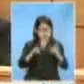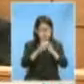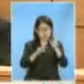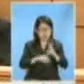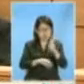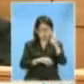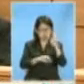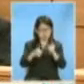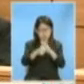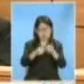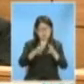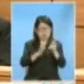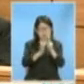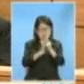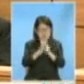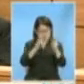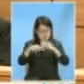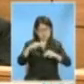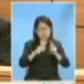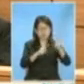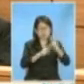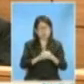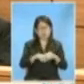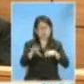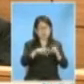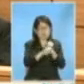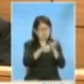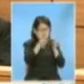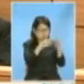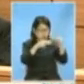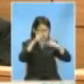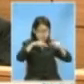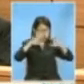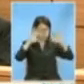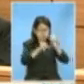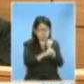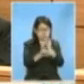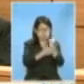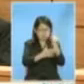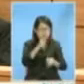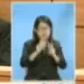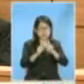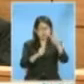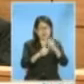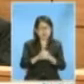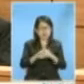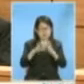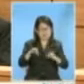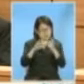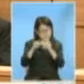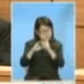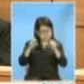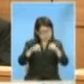มี1ด้านนิติบัญญัติ2ควบคุมการบริหารราชการแผ่นดิน3ให้ความเห็นชอบในเรื่อง